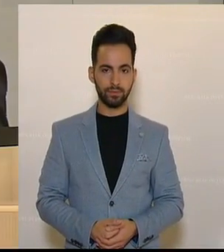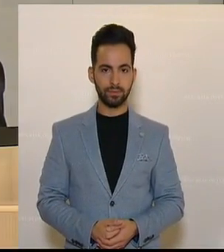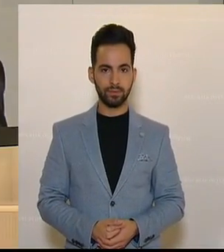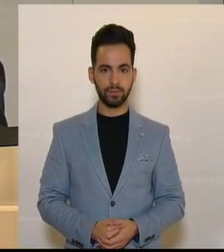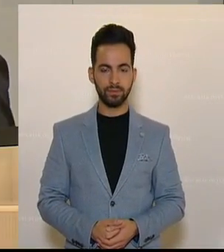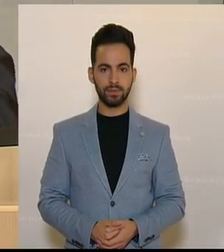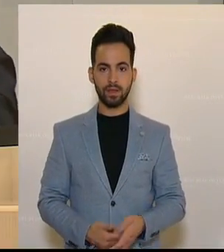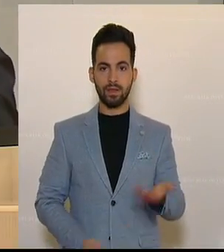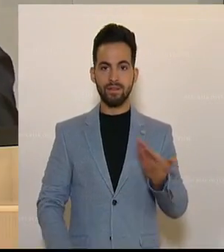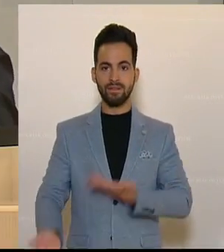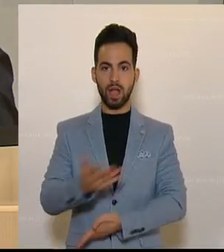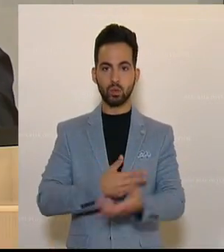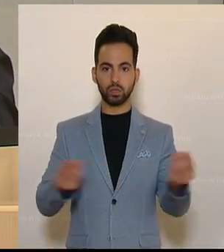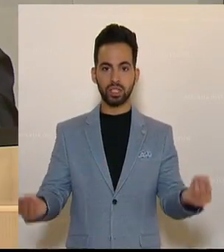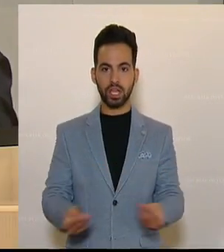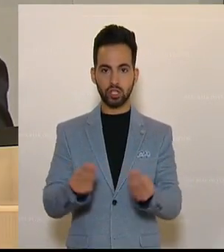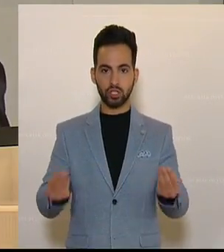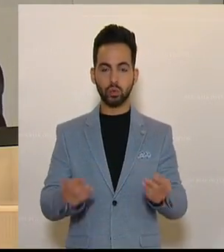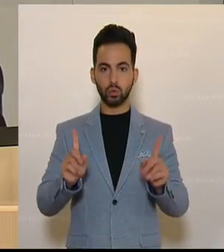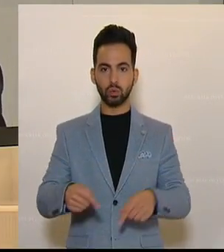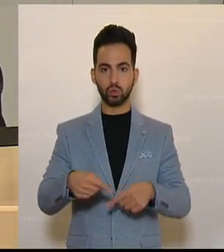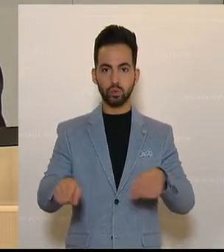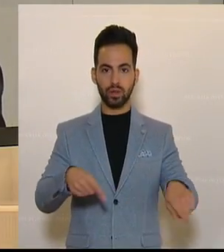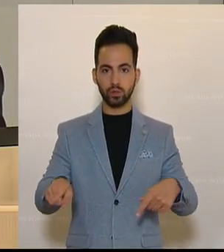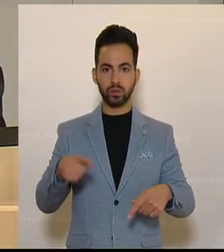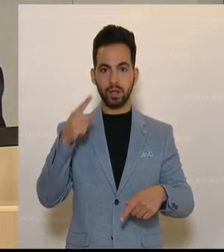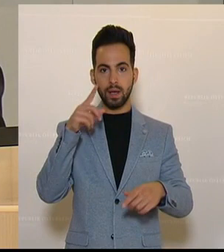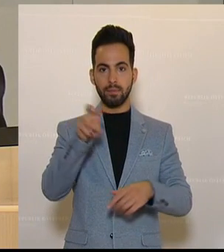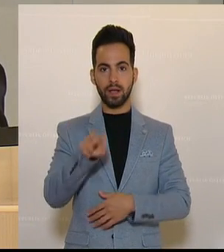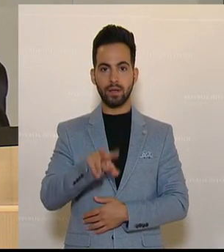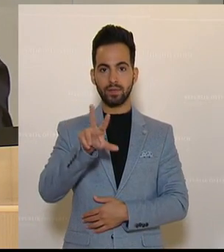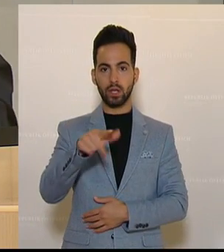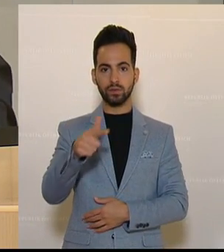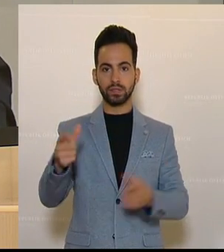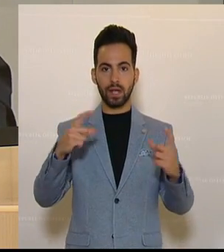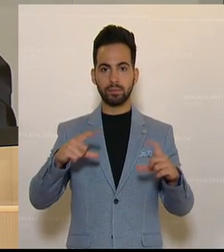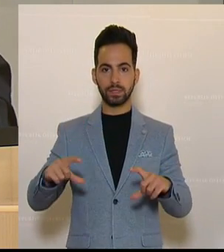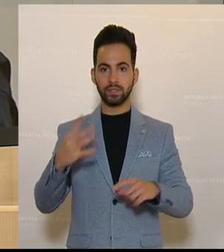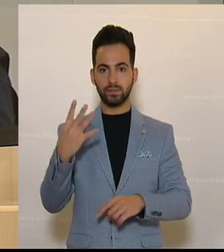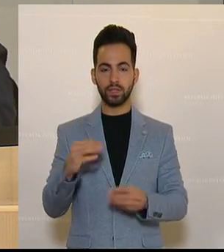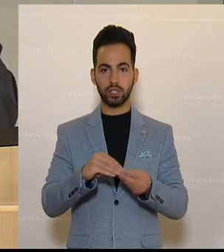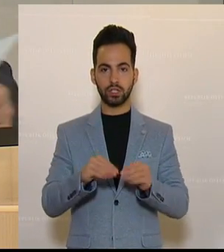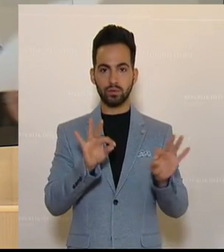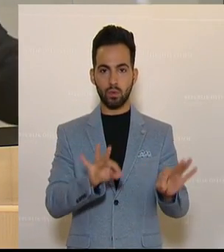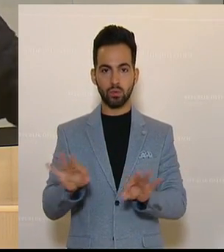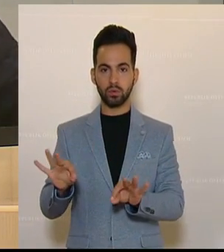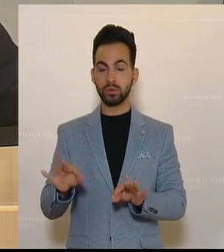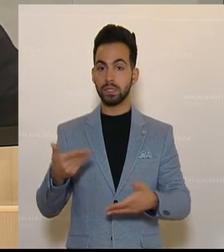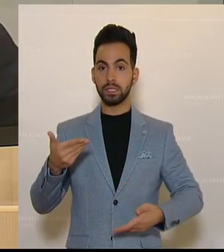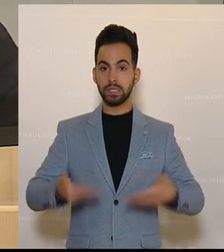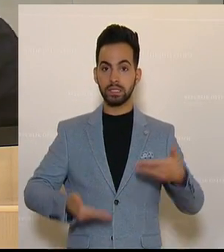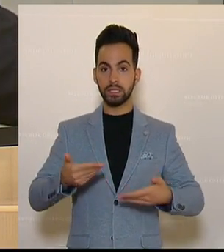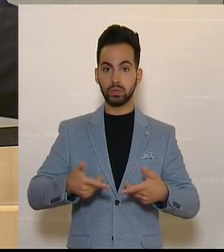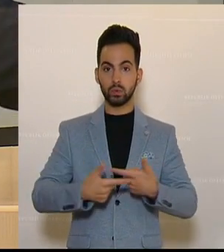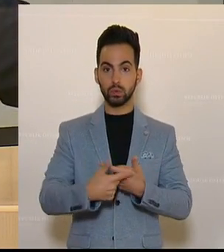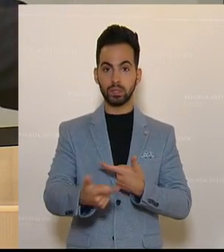Hinsichtlich der eingelangten Verhandlungsgegenstände und deren Zuweisung verweise ich gemäß § 23 Absatz 4 der Geschäftsordnung auf die im